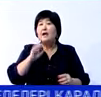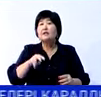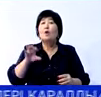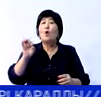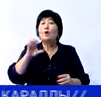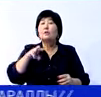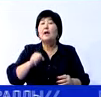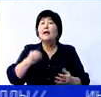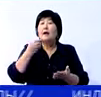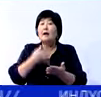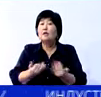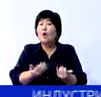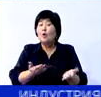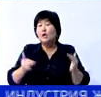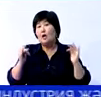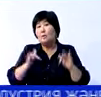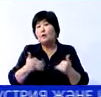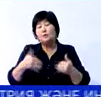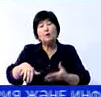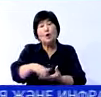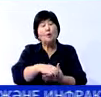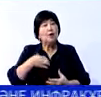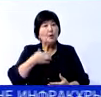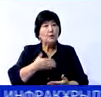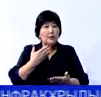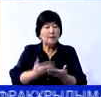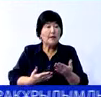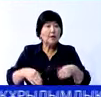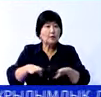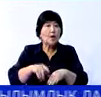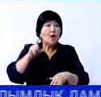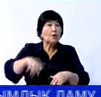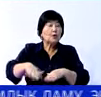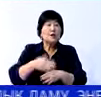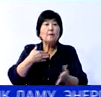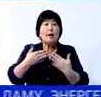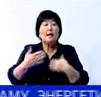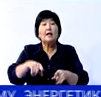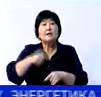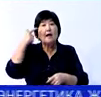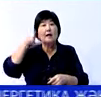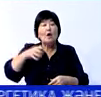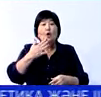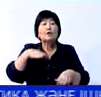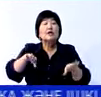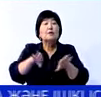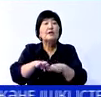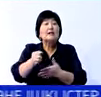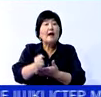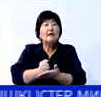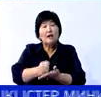шараның қадірлі қонағы болды. Басқосуда бүгінгі қоғамдағы өзекті мәселелер төңірегінде тұрғындармен пікір алмасқан ғалым ұлттық бірегейлікті